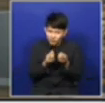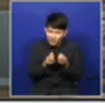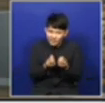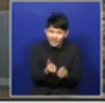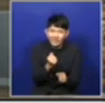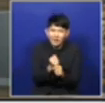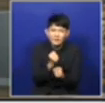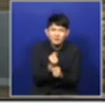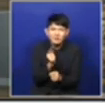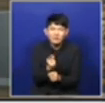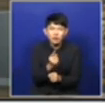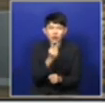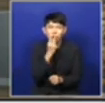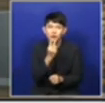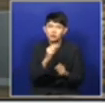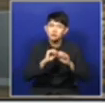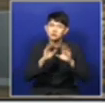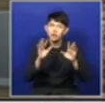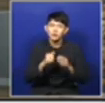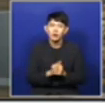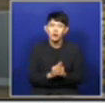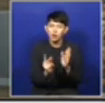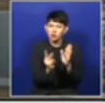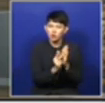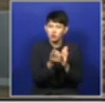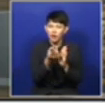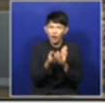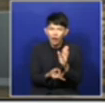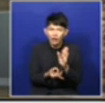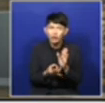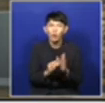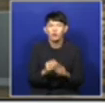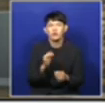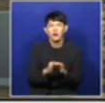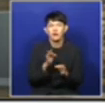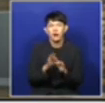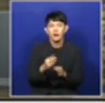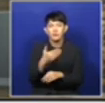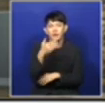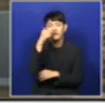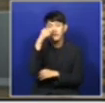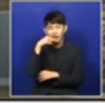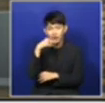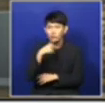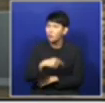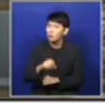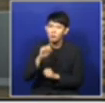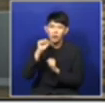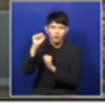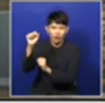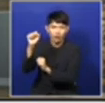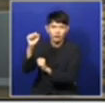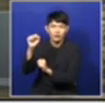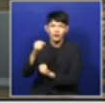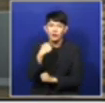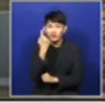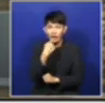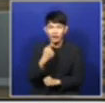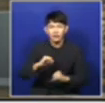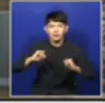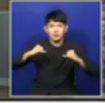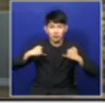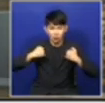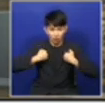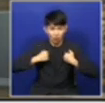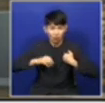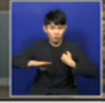านครับจะเห็นได้ว่าเงื่อนไขต่างๆที่ธนาคารแห่งประเทศไทยได้กำหนดนั้นจะทำให้ลูกค้ารายใหญ่ของภ